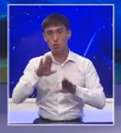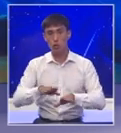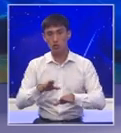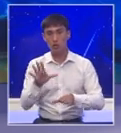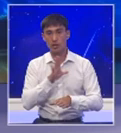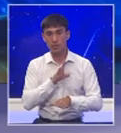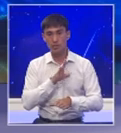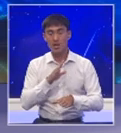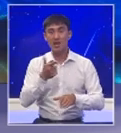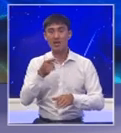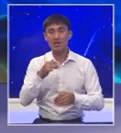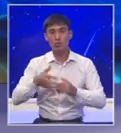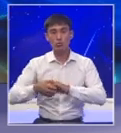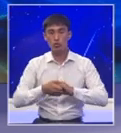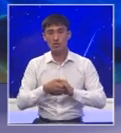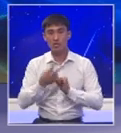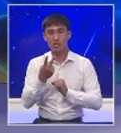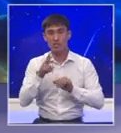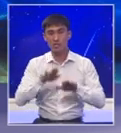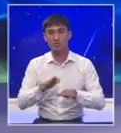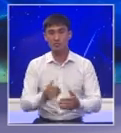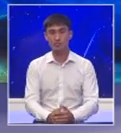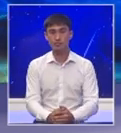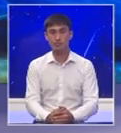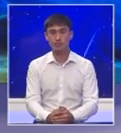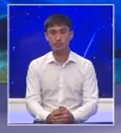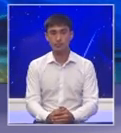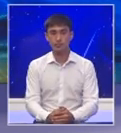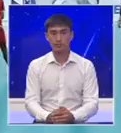орыннан көрінді. Грек-рим күресінен 2-ші сатыға жайғасты.